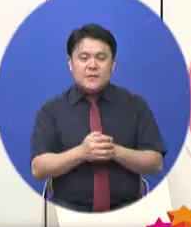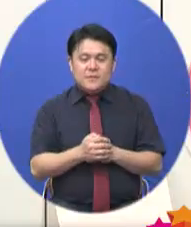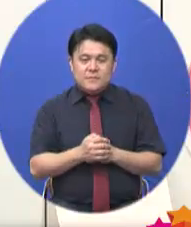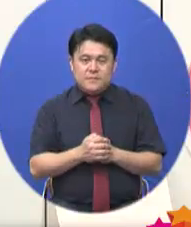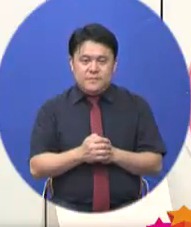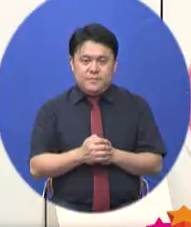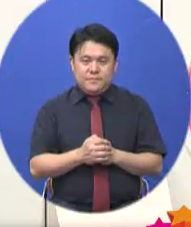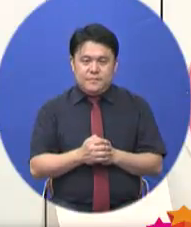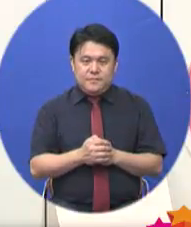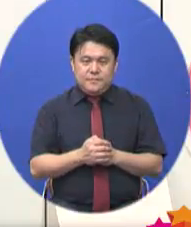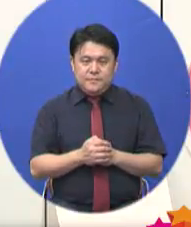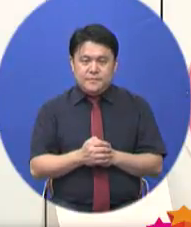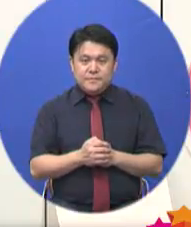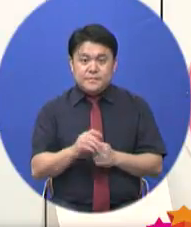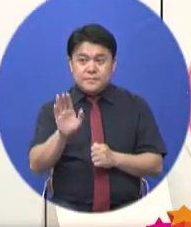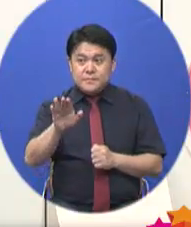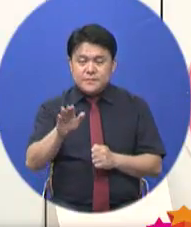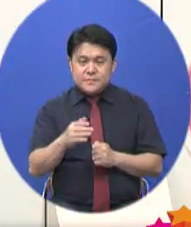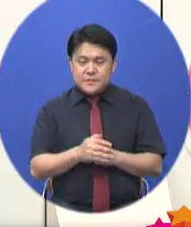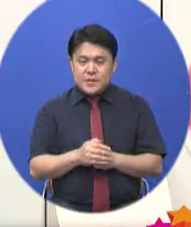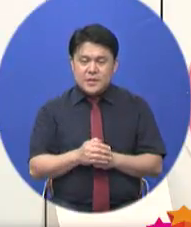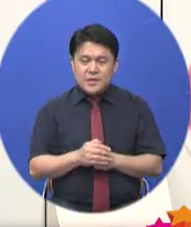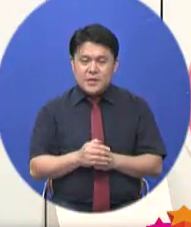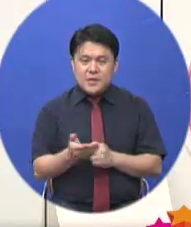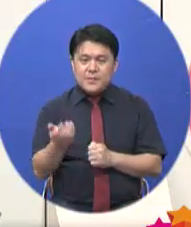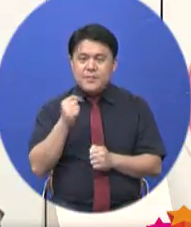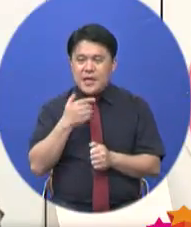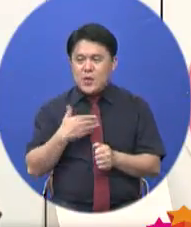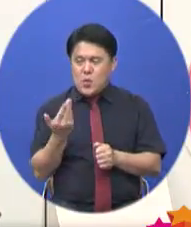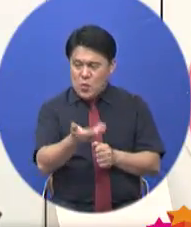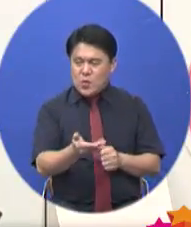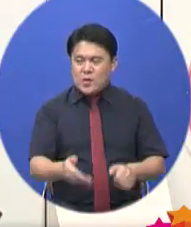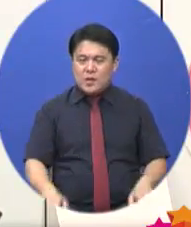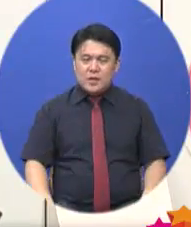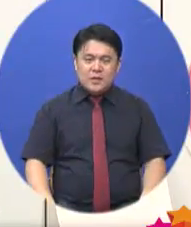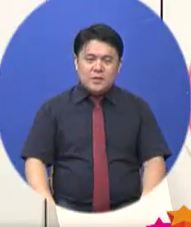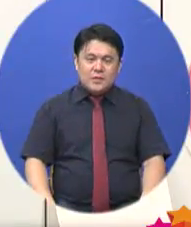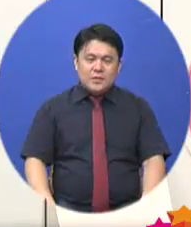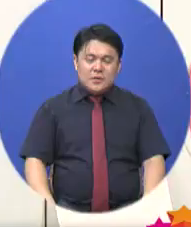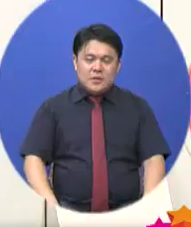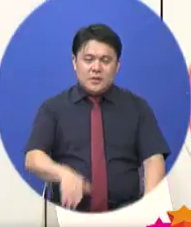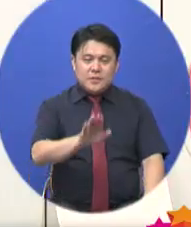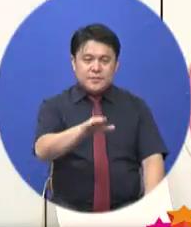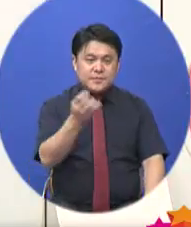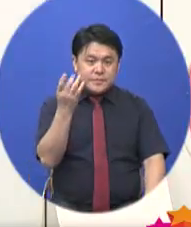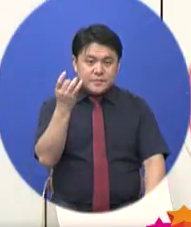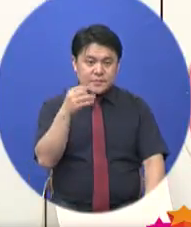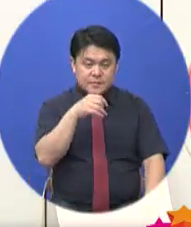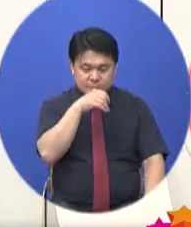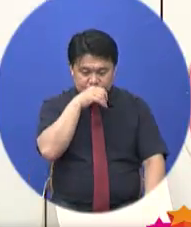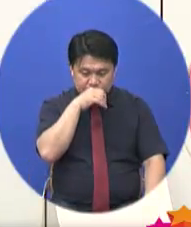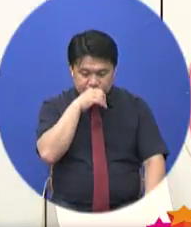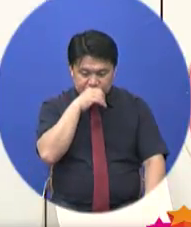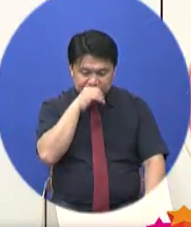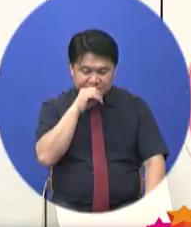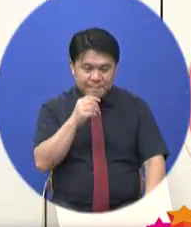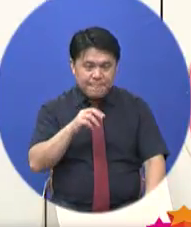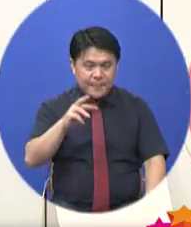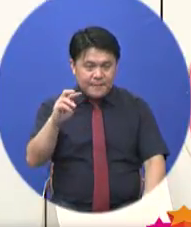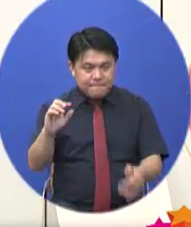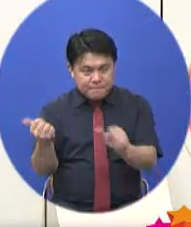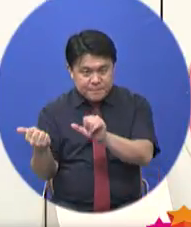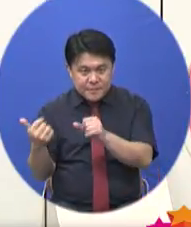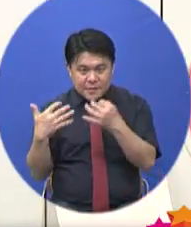이렇게 아까 떠나갈 때 지목해 주신 것처럼 미리 지목을 해 주세요. 달래였건만. 네. 그런데 이게 예. 원래는 네. 원래는